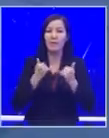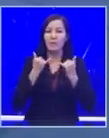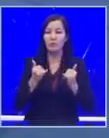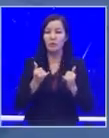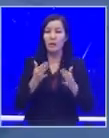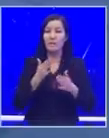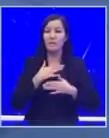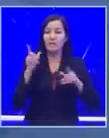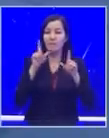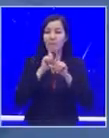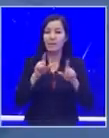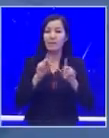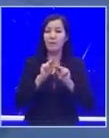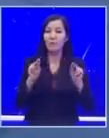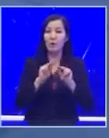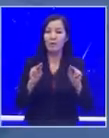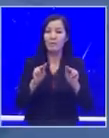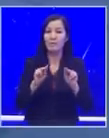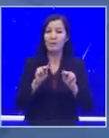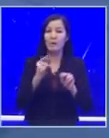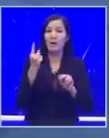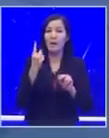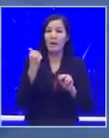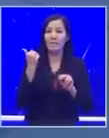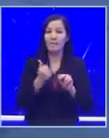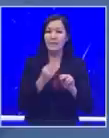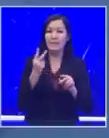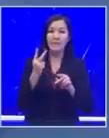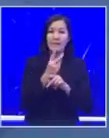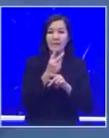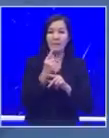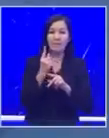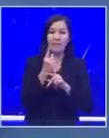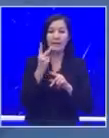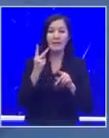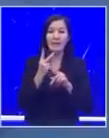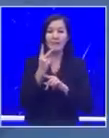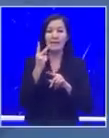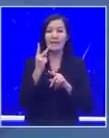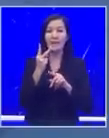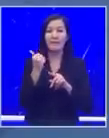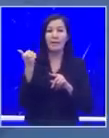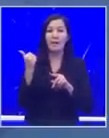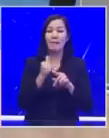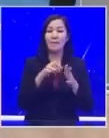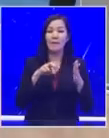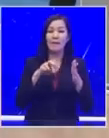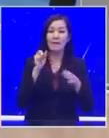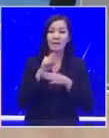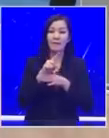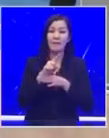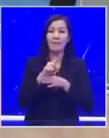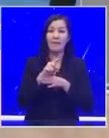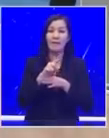біздегі мектептегі мұғалімдер аптасына екі рет. Аптаның басында бір апталық тапсырмаларды барып,